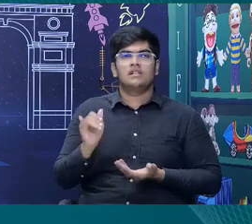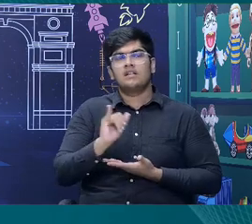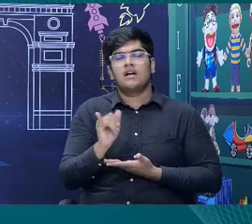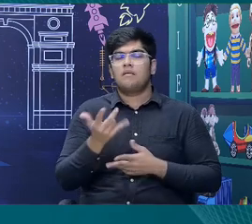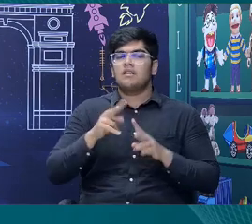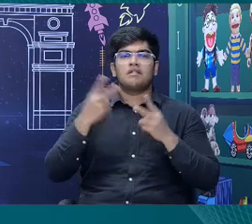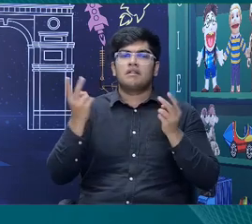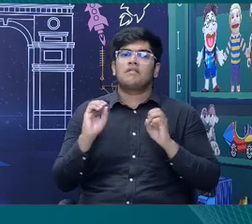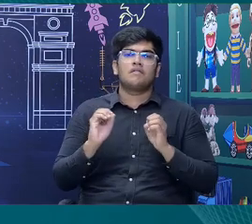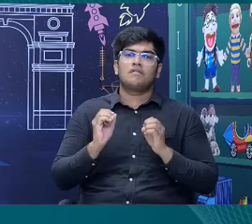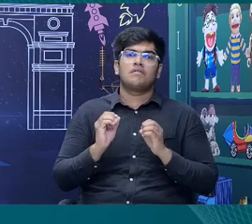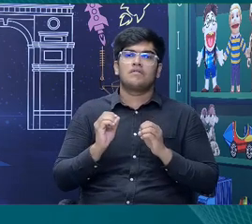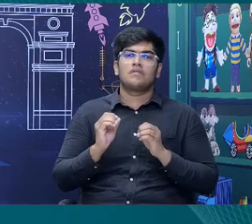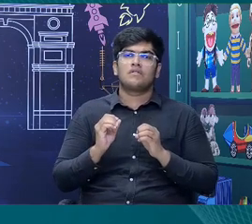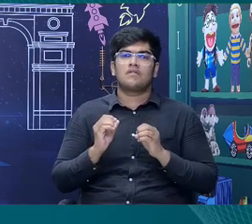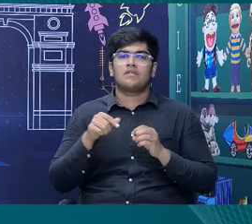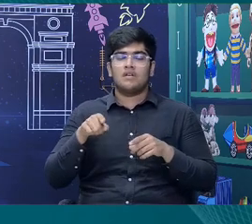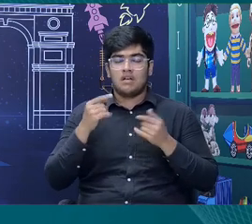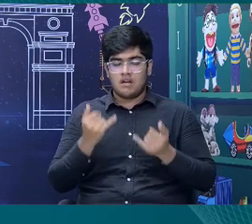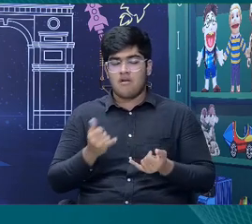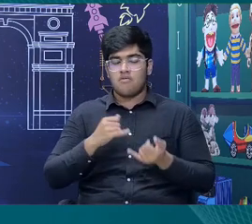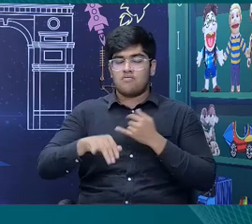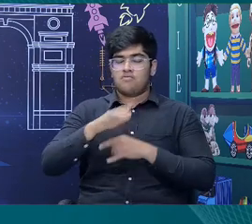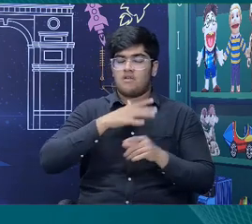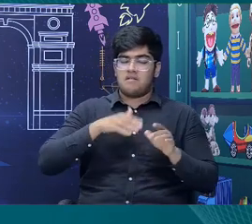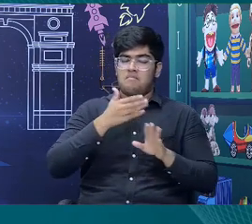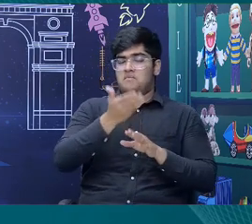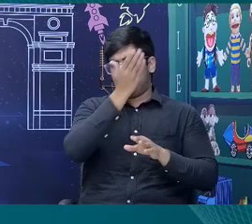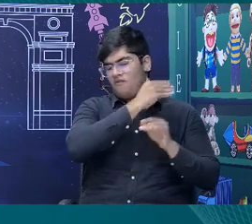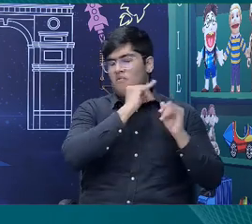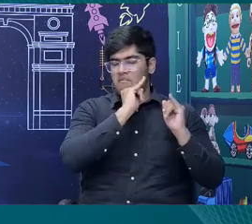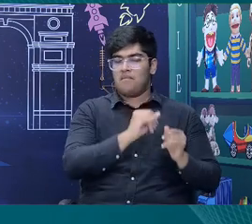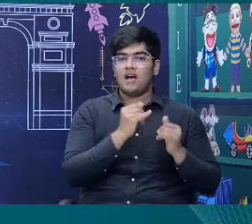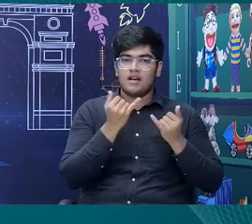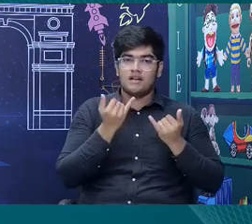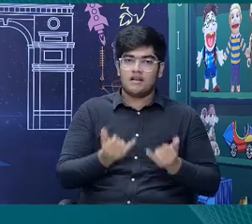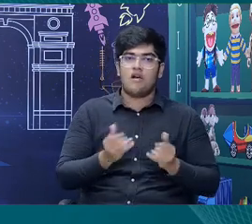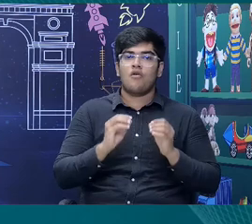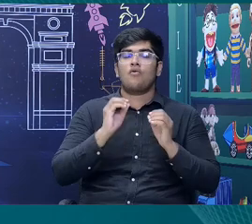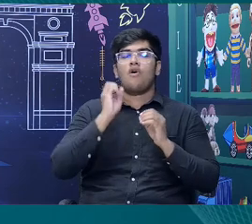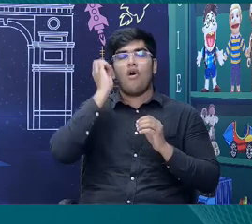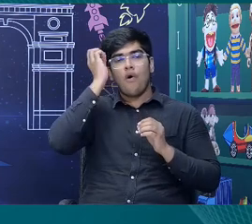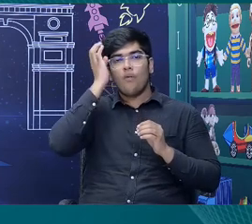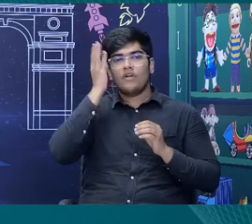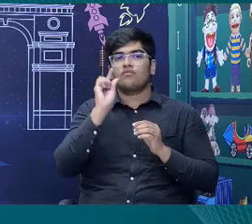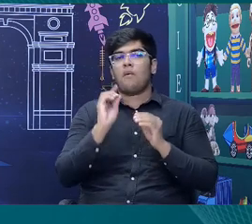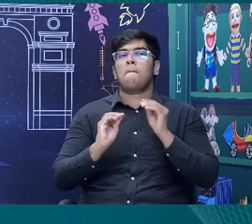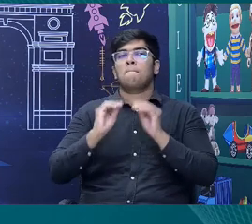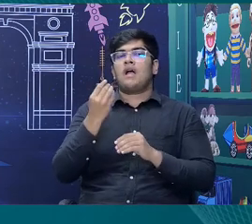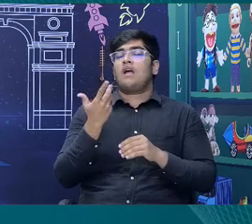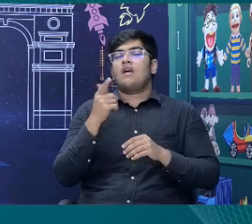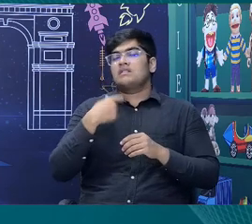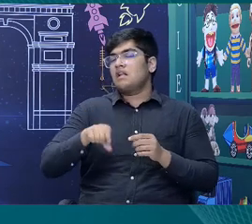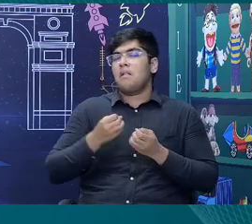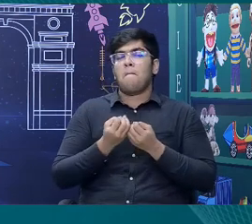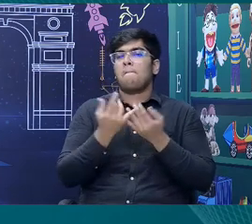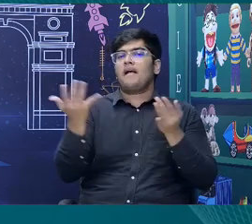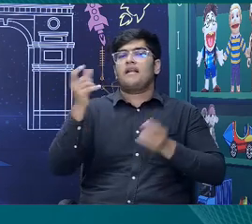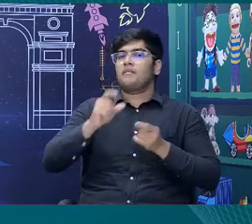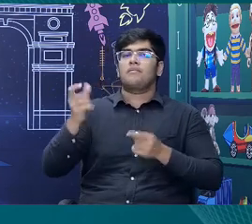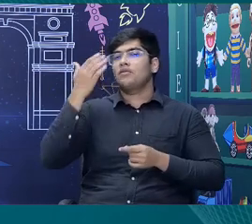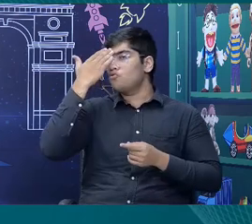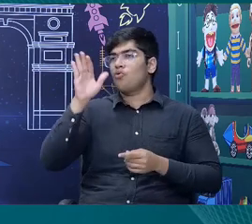एक चीज है ये बहुत हमारे आज के जनरेशन में या हम बोले जनरल अवेयरनेस नहीं है कि हम अगर बात कर रहे हैं साइकोथेरेपी की हम